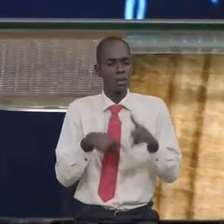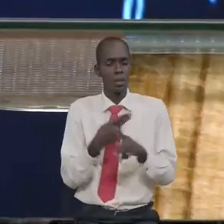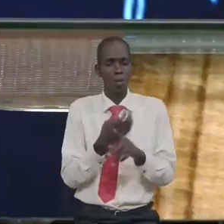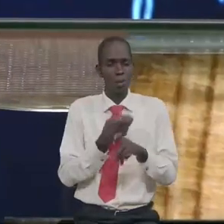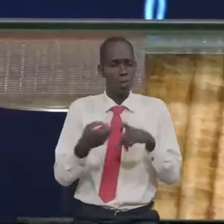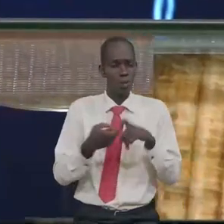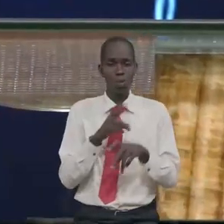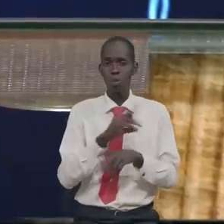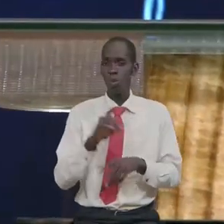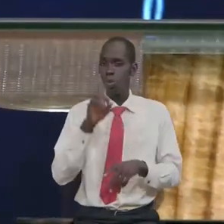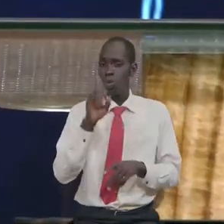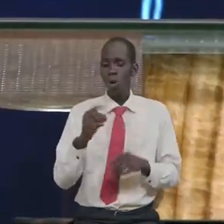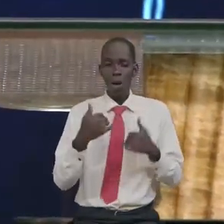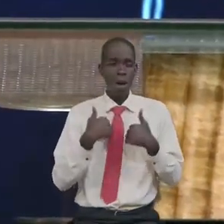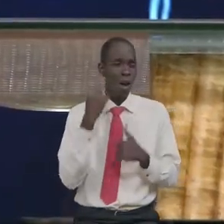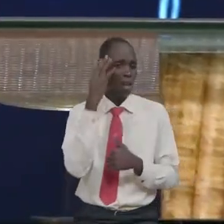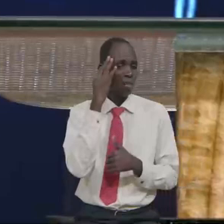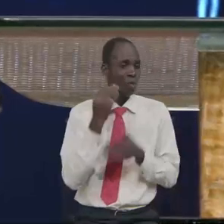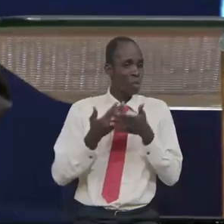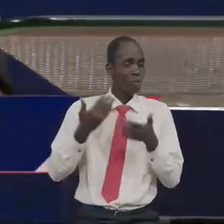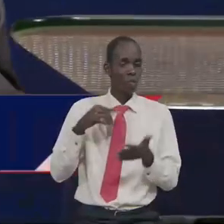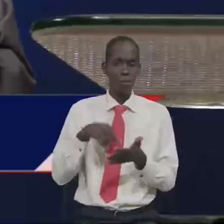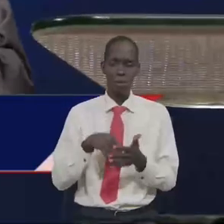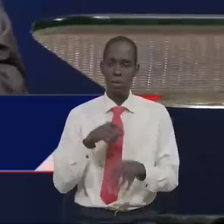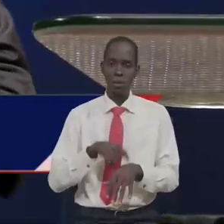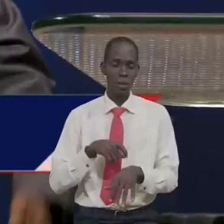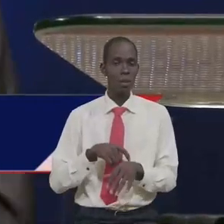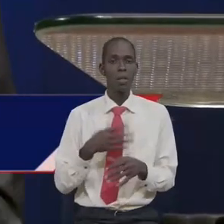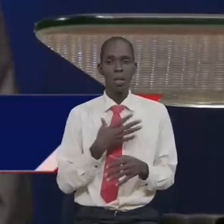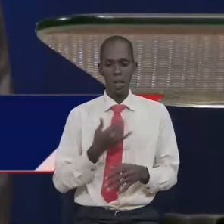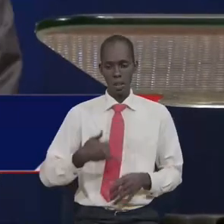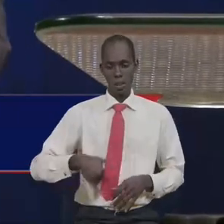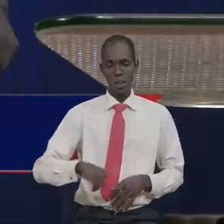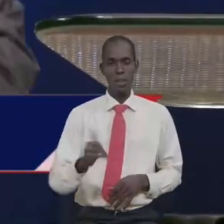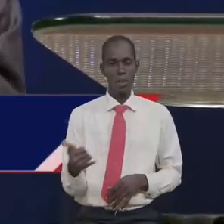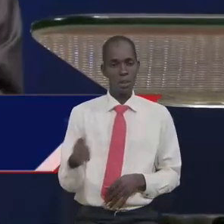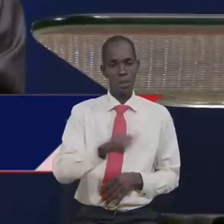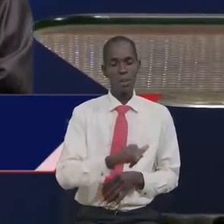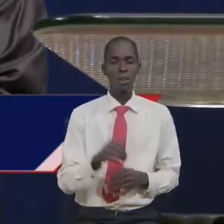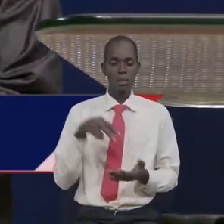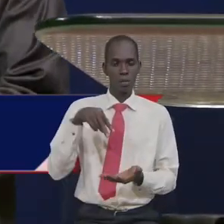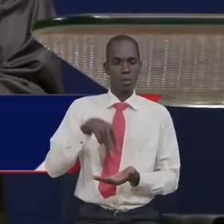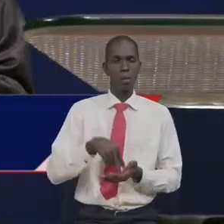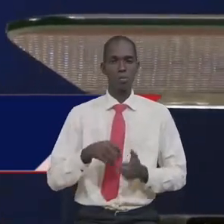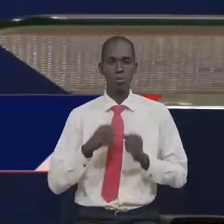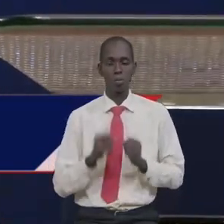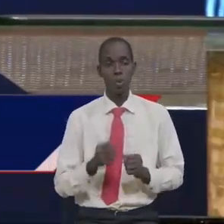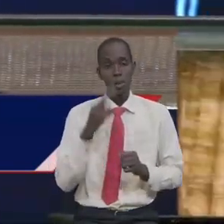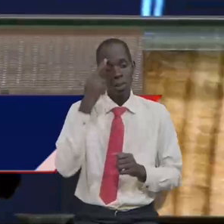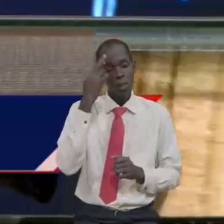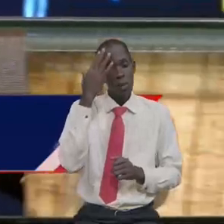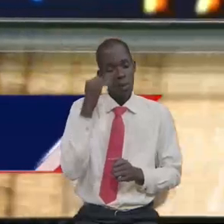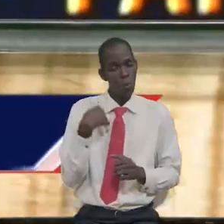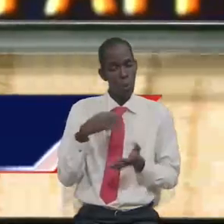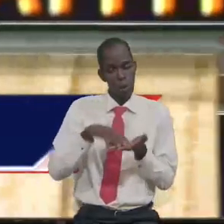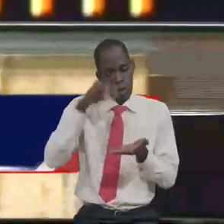que nul n'avait expérimentée avant le temps-là. Mais ils étaient en mesure de tenir bon. Nous apprenons ceci afin